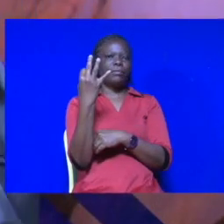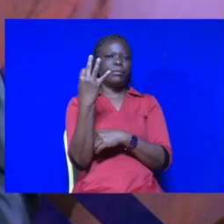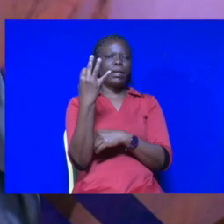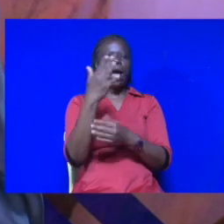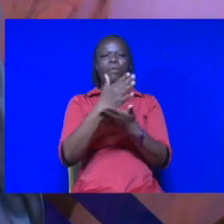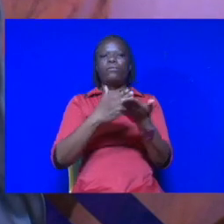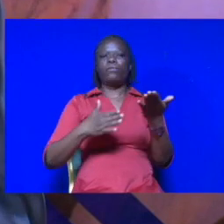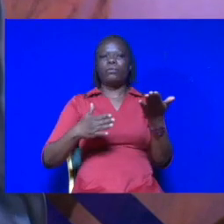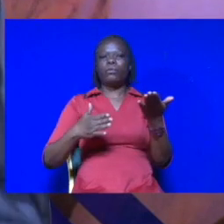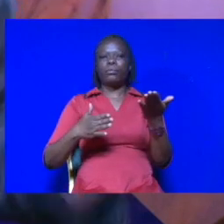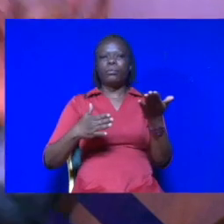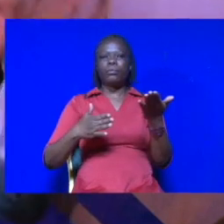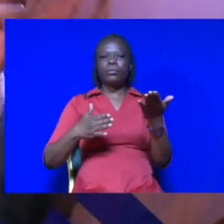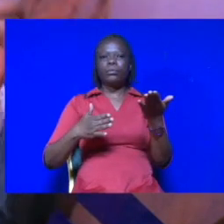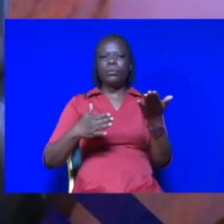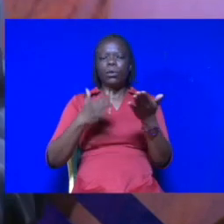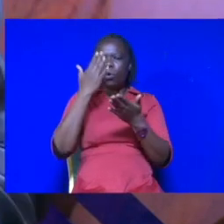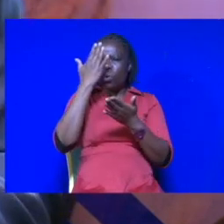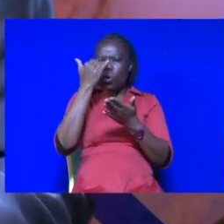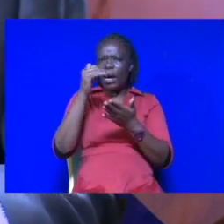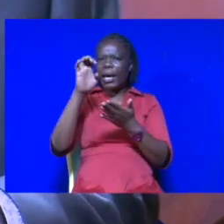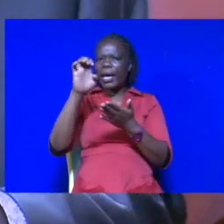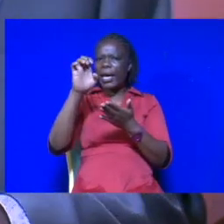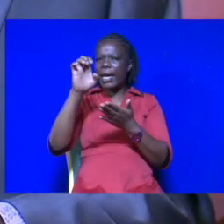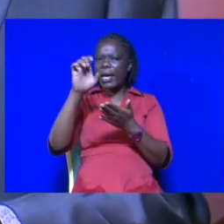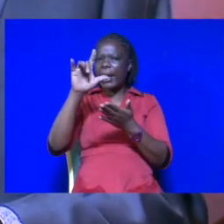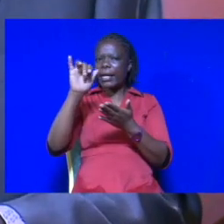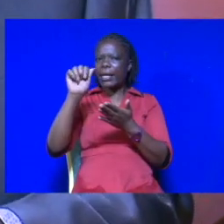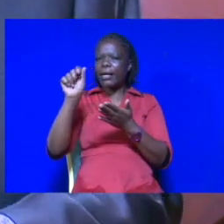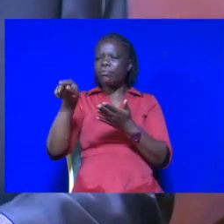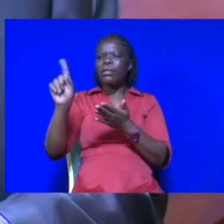3 na nusu. Kwa nini aliomba?